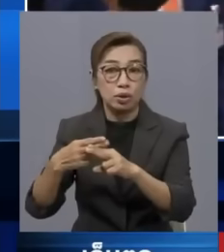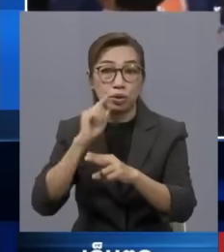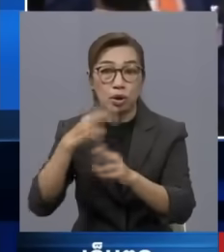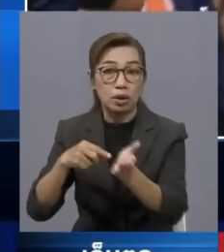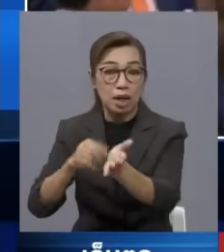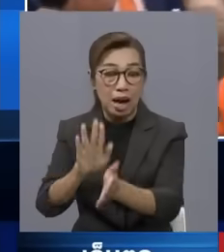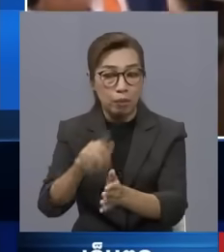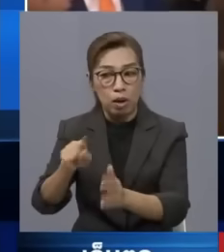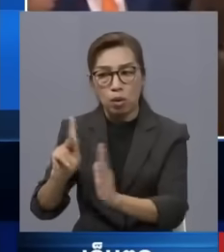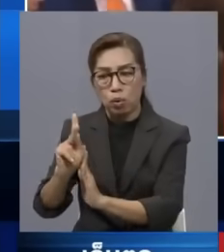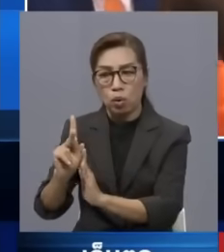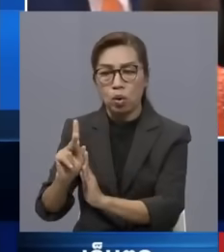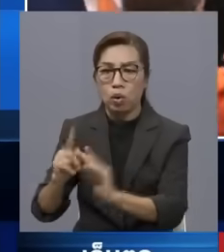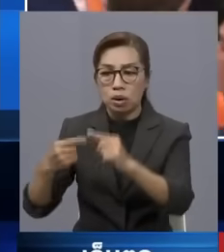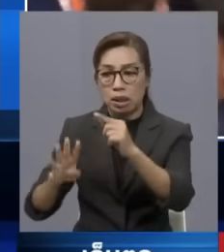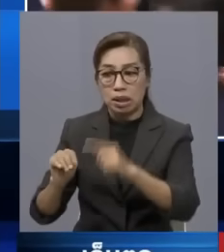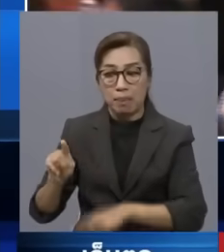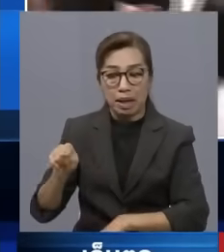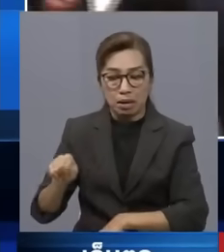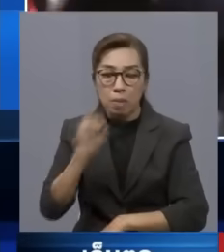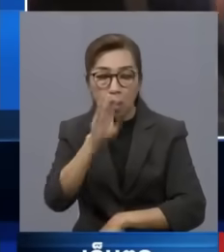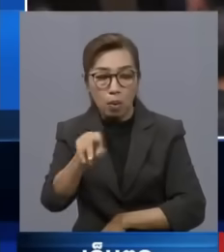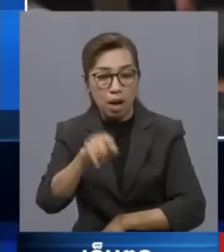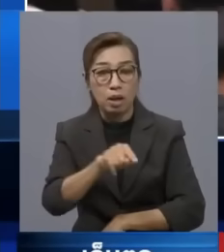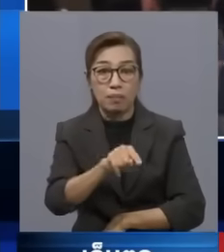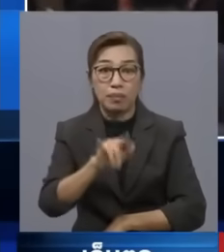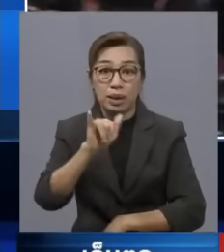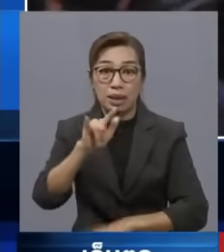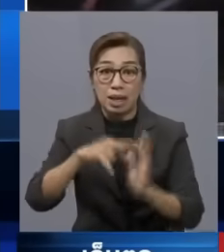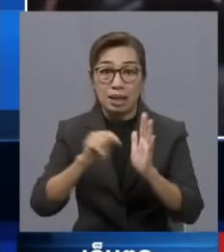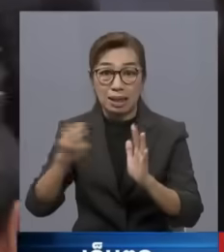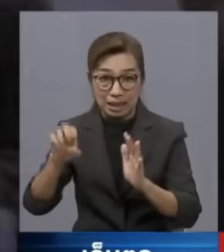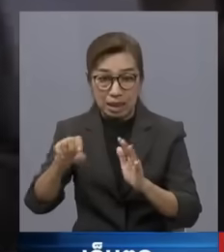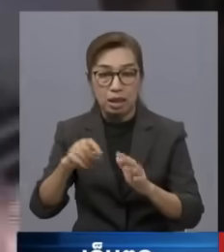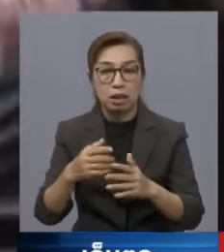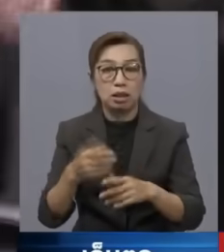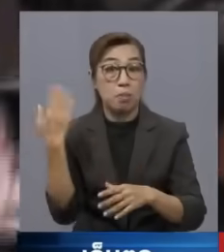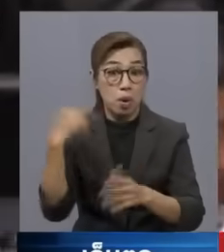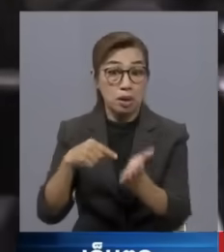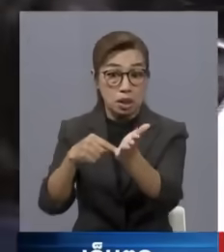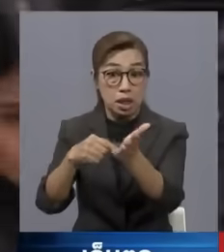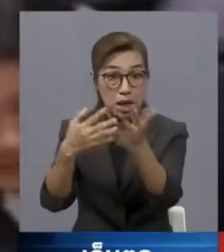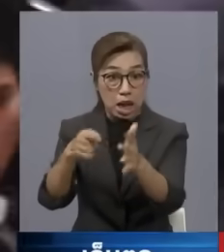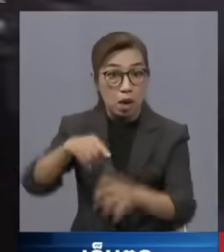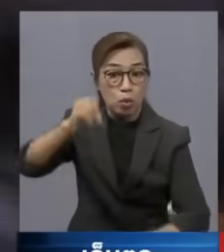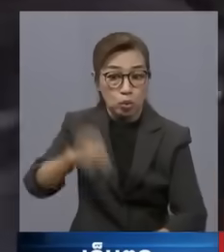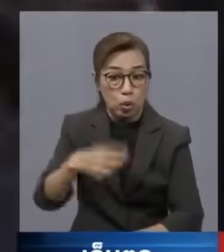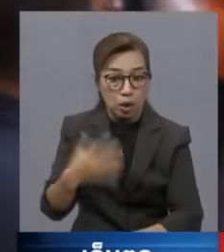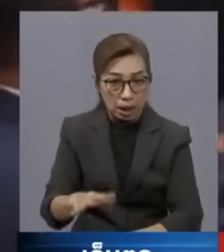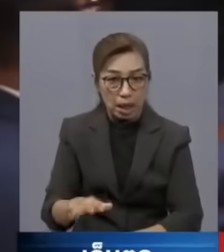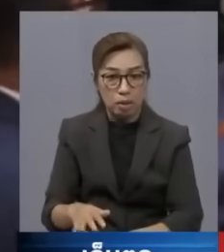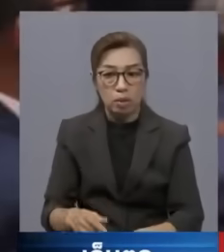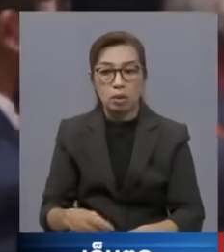41ห้ามญัตติที่ตีตกไว้แล้วกลับมาเสนอใหม่ภายในสมัยประชุมเดียวกันมันเหมือนเป็นการถูก